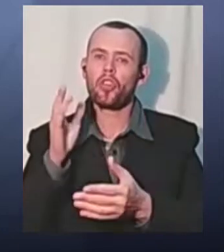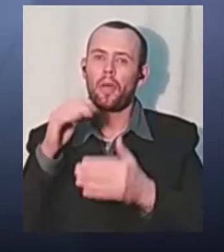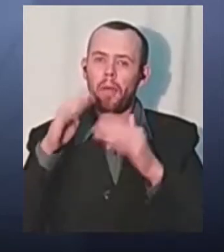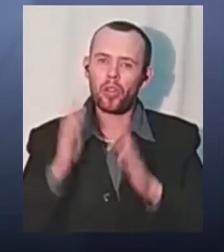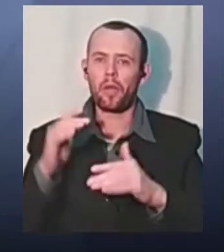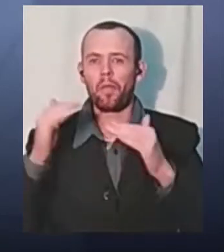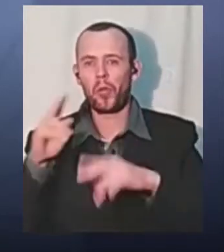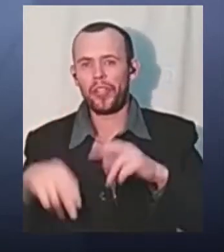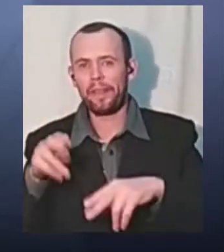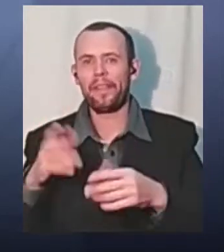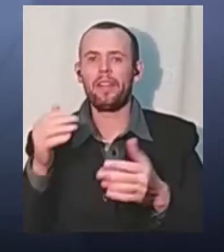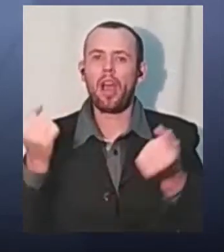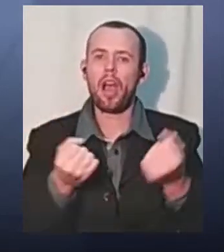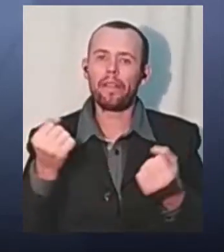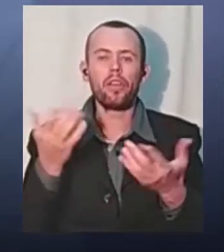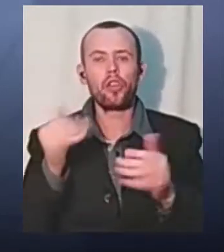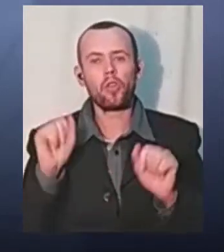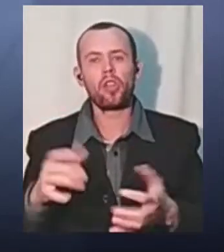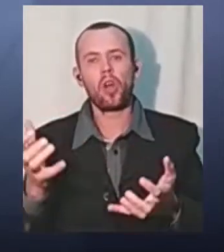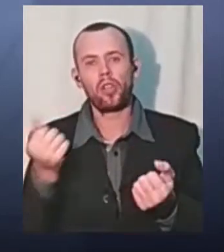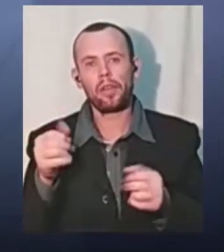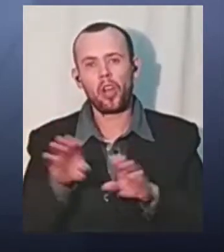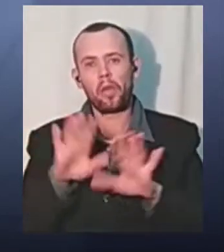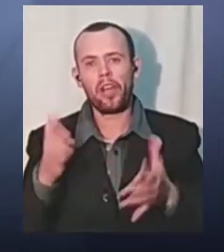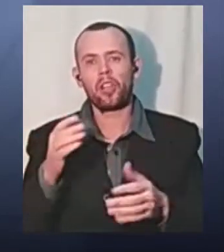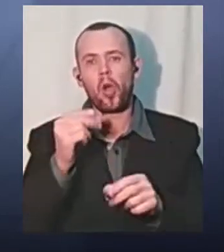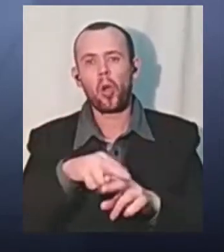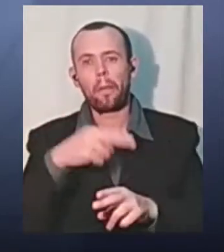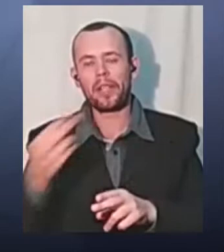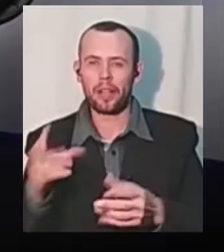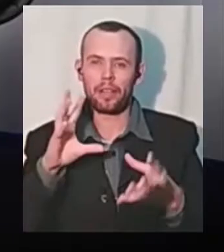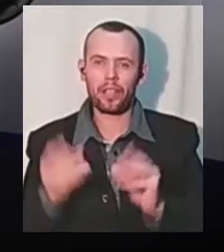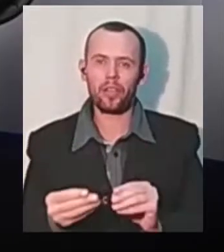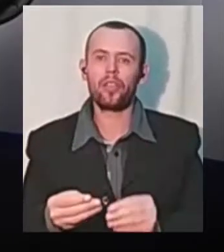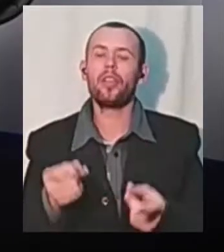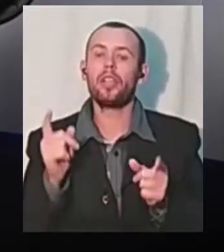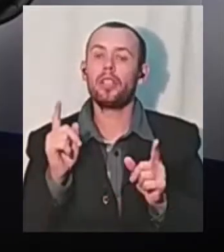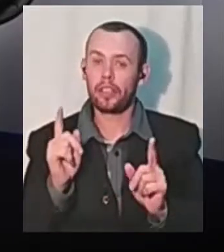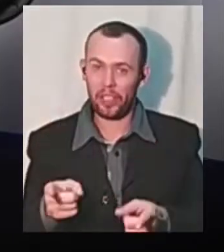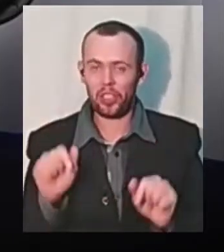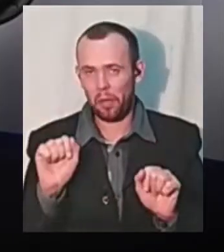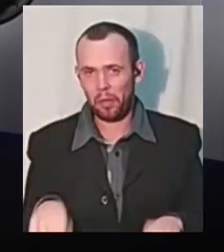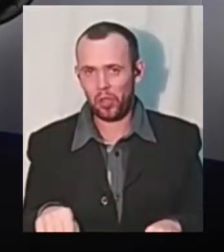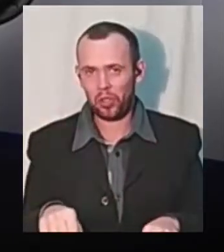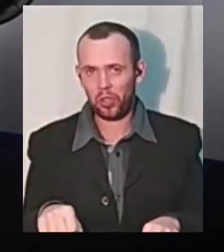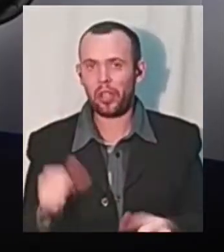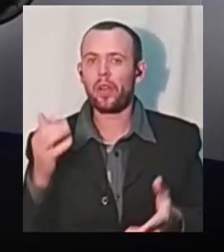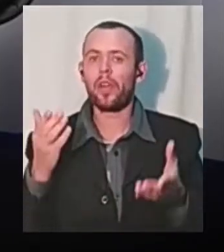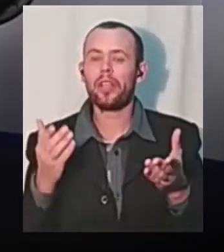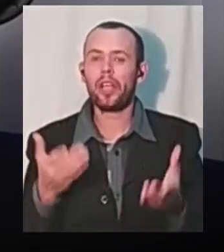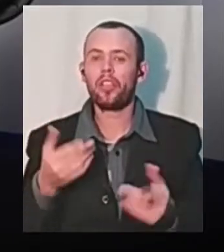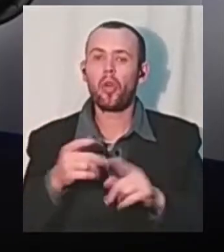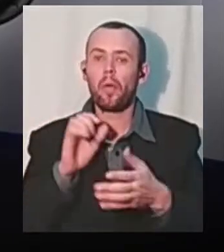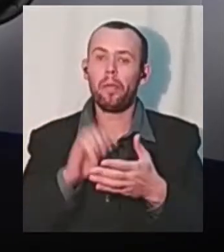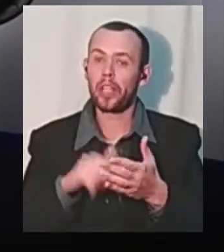автівок. Чи можливо отримати в такому випадку компенсацію взагалі? Звісно, можливо. Якщо особі причинено шкоду